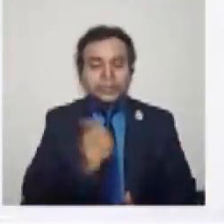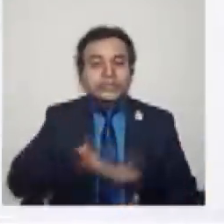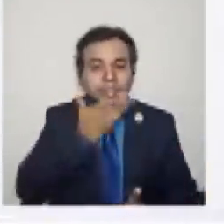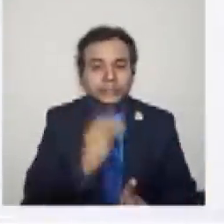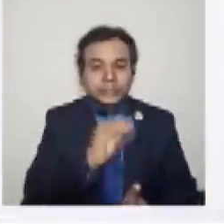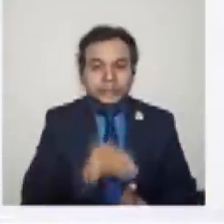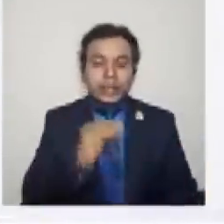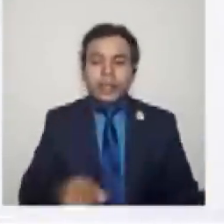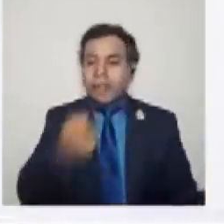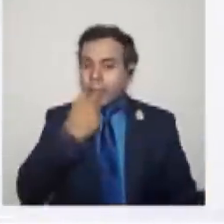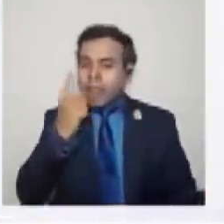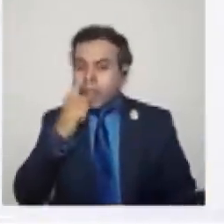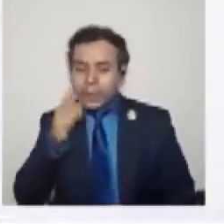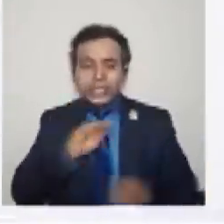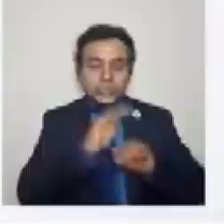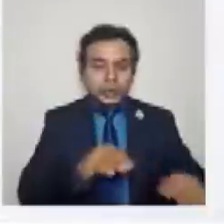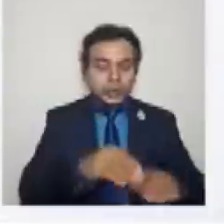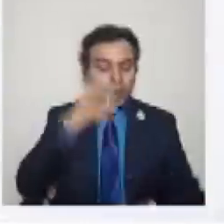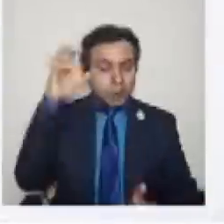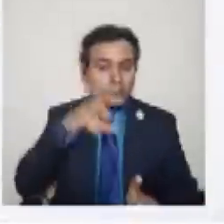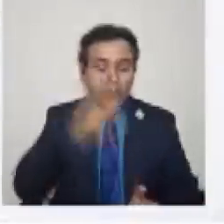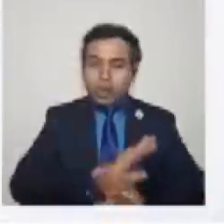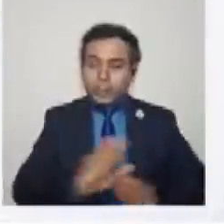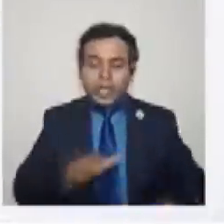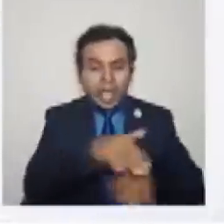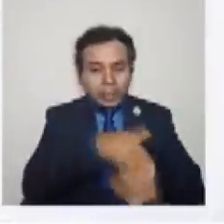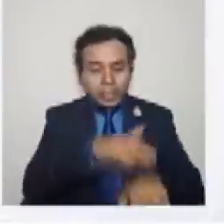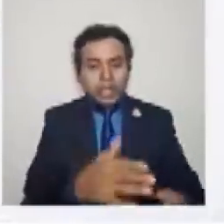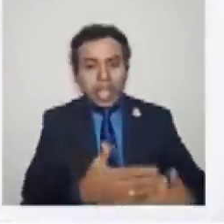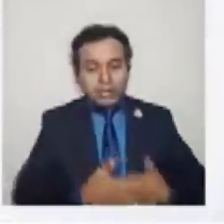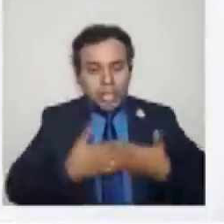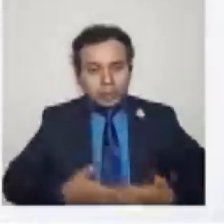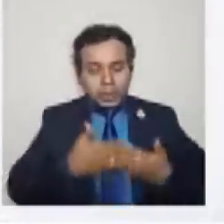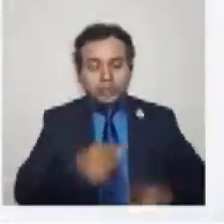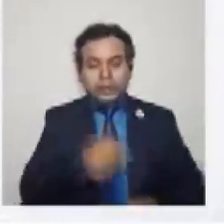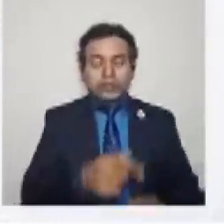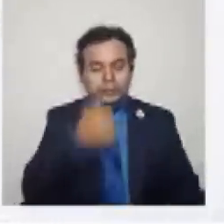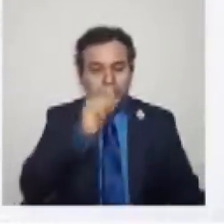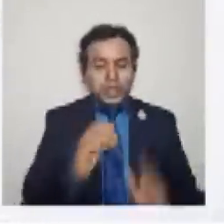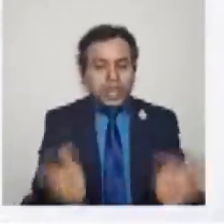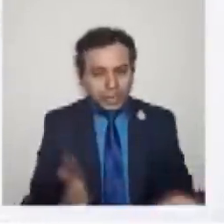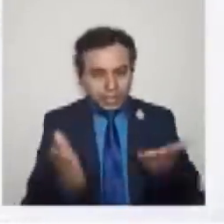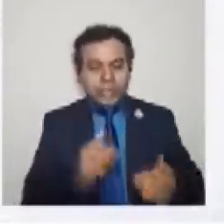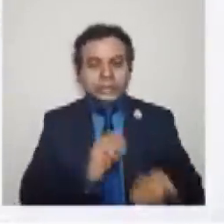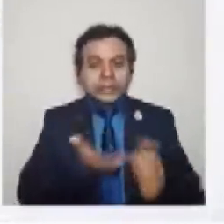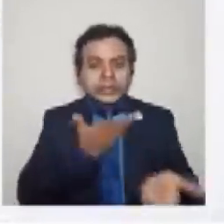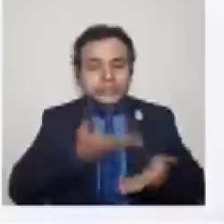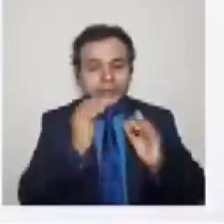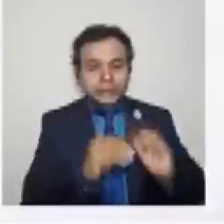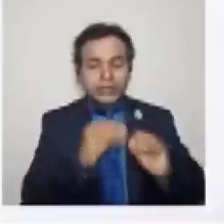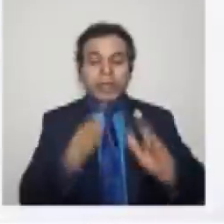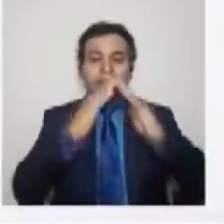করবেন, নিজেরাও আনন্দময় সময় কাটাবেন, গুণগত সময়ে মা বাবারা শিশুদের সাথে, ছেলে মেয়েদের সাথে গুণগত সময়